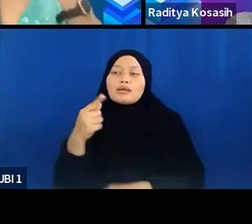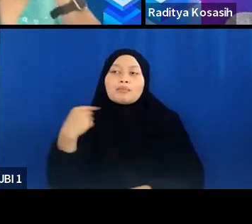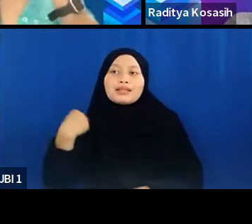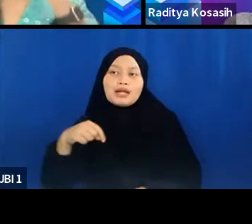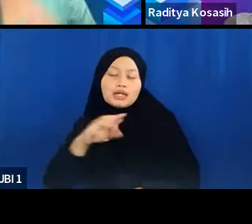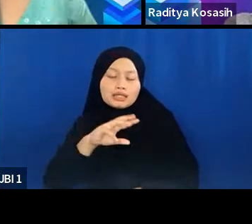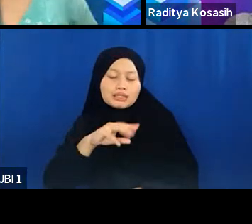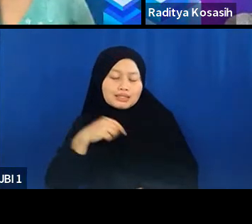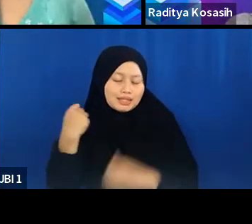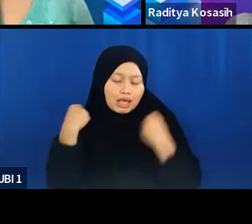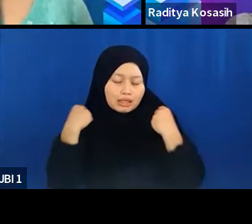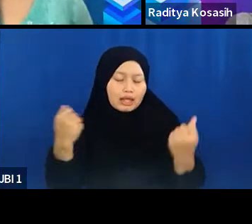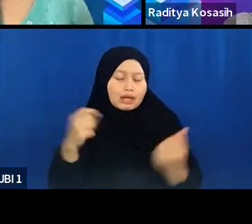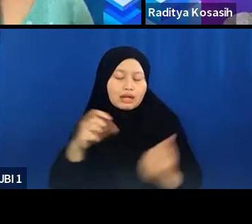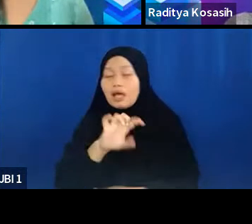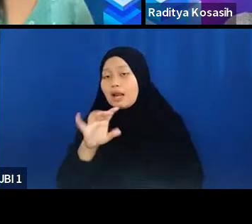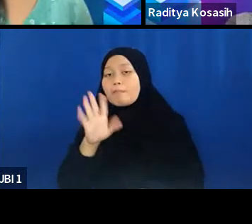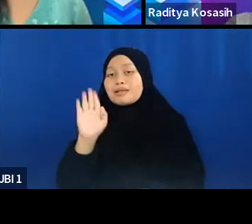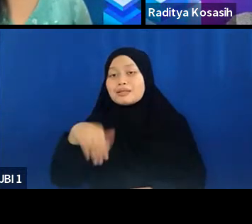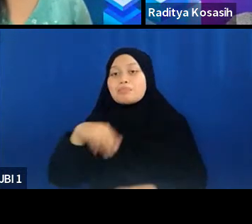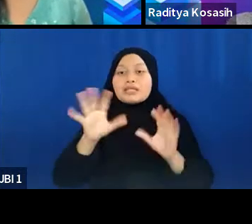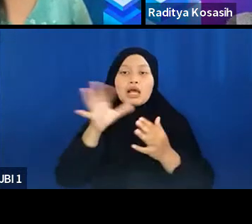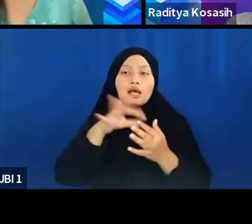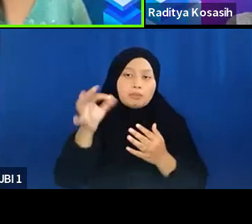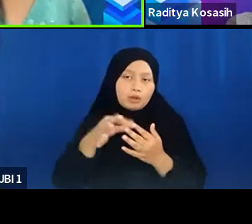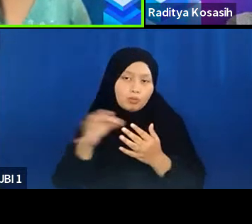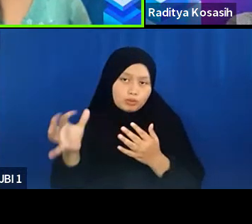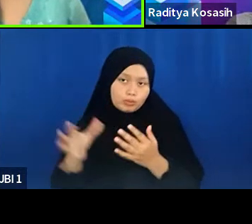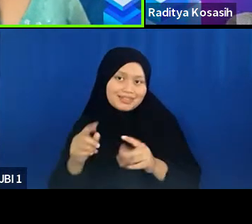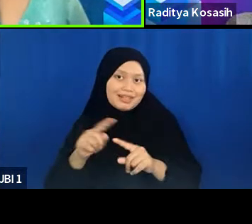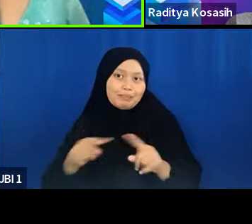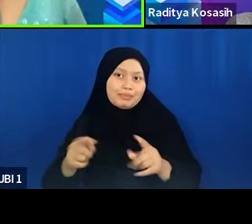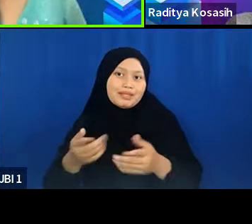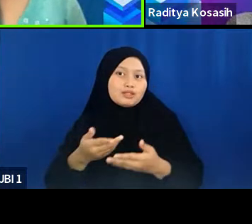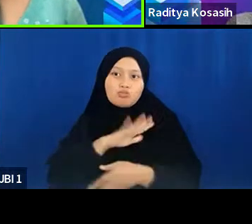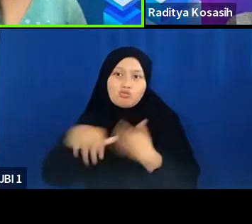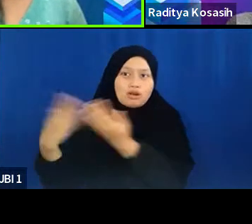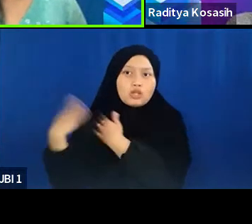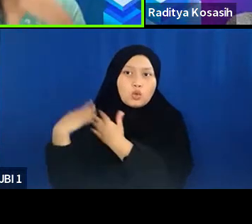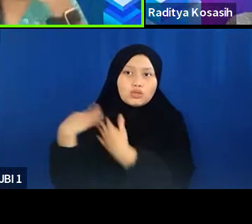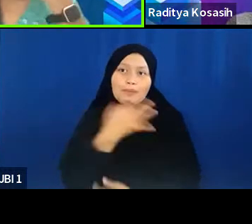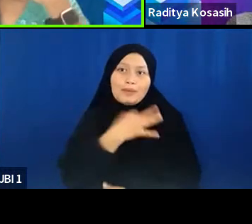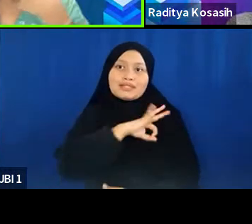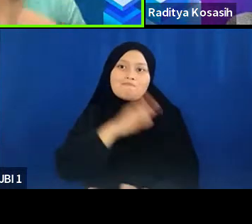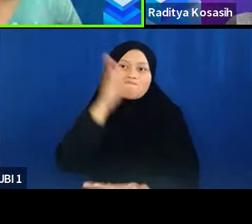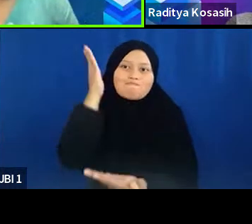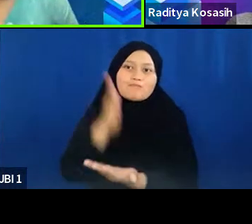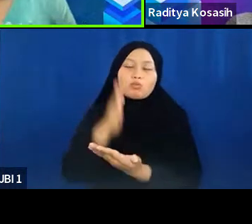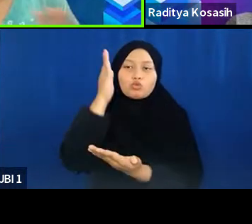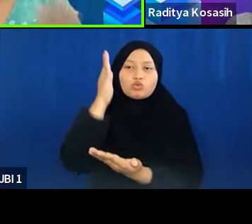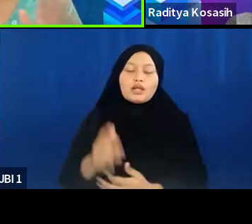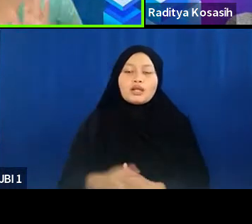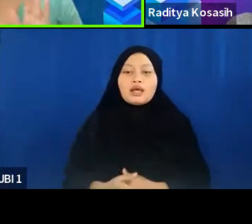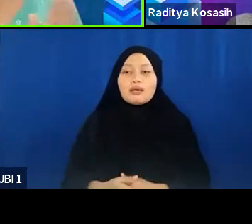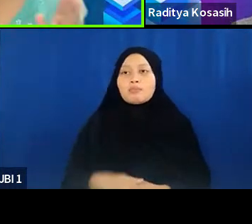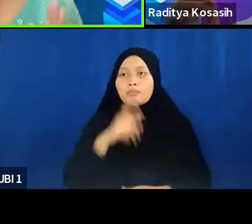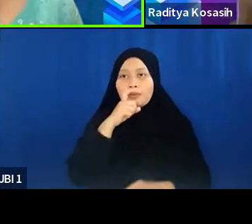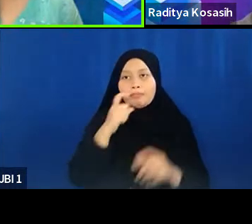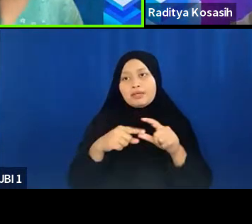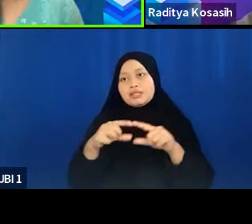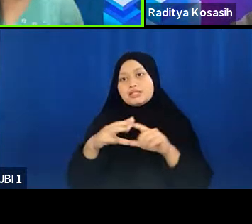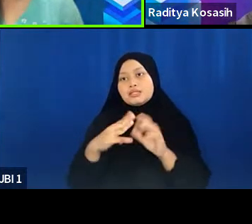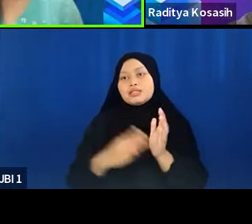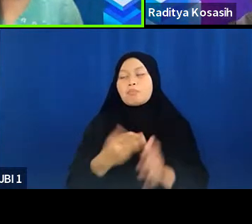Presiden serahkan pada Presiden SBY Hai Oke pasang-pasang well Saya ingin nanya Untuk